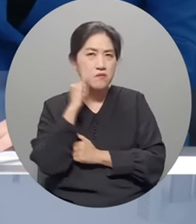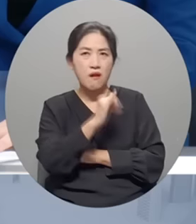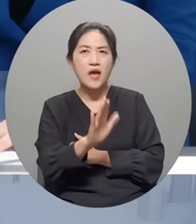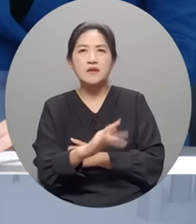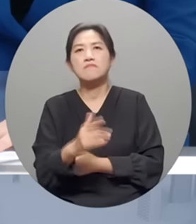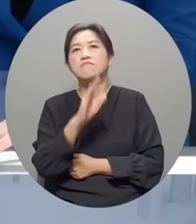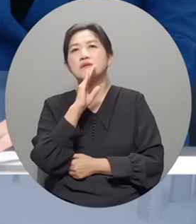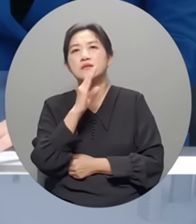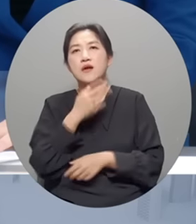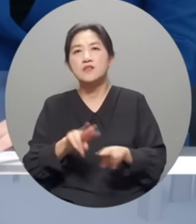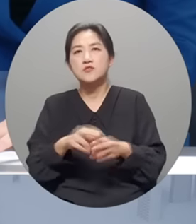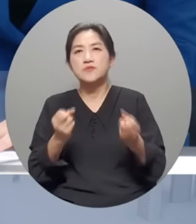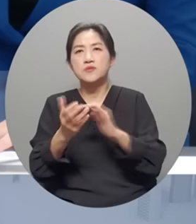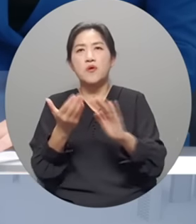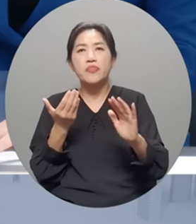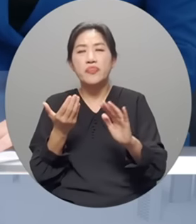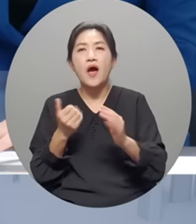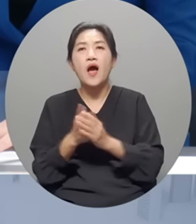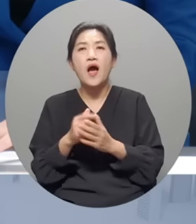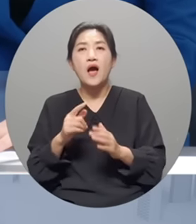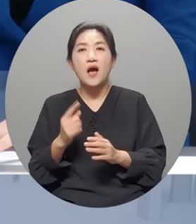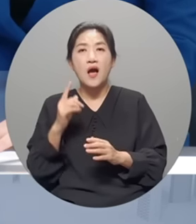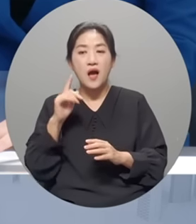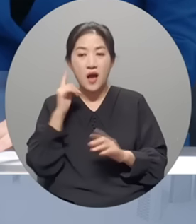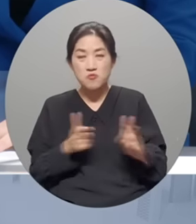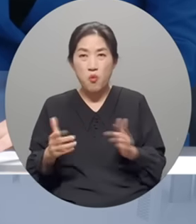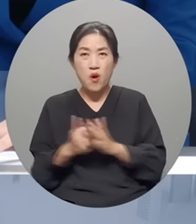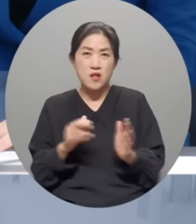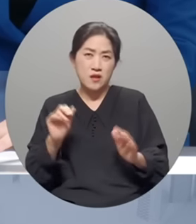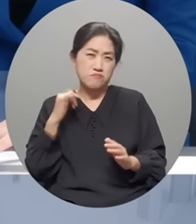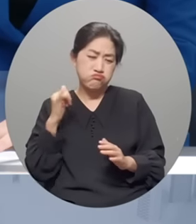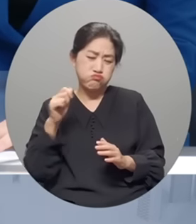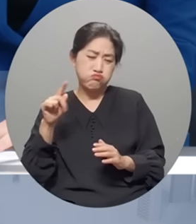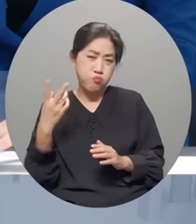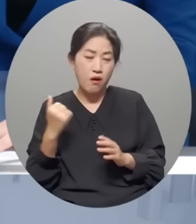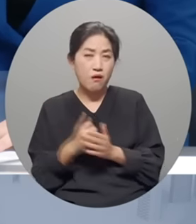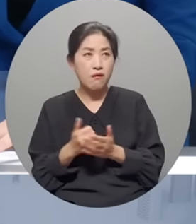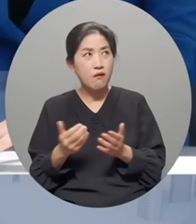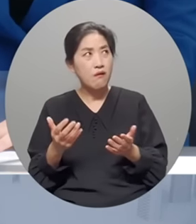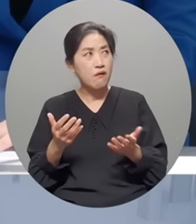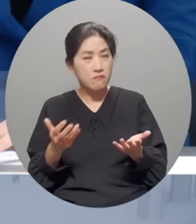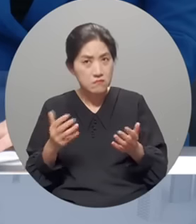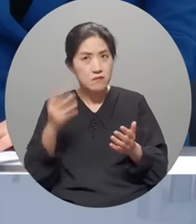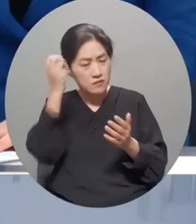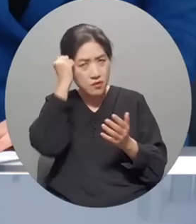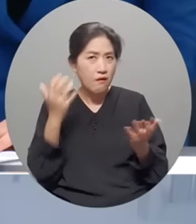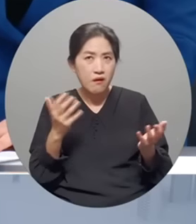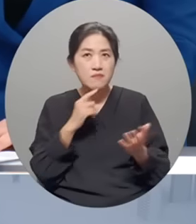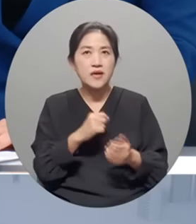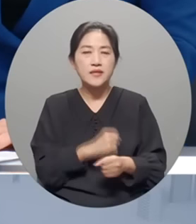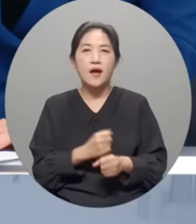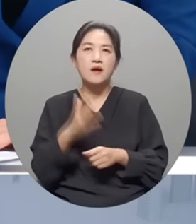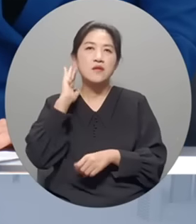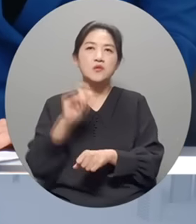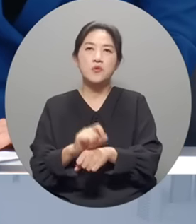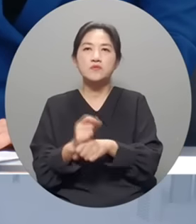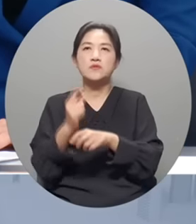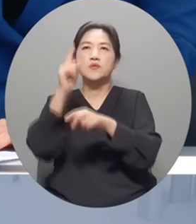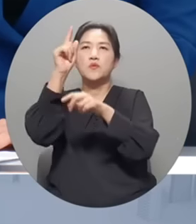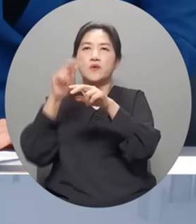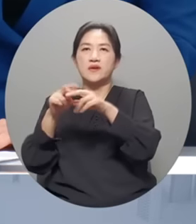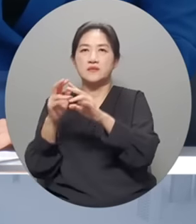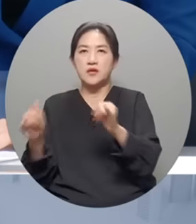맞다면서 취임식 전날 수백 통의 축하 전화를 받았는데 잘 기억이 나지 않는다고 했다는 겁니다. 대통령실 고위